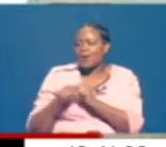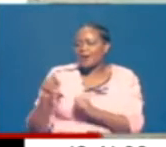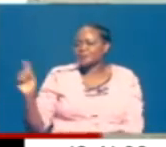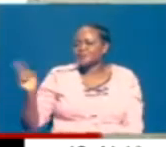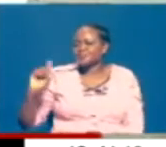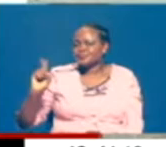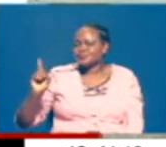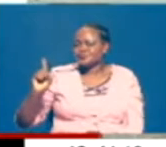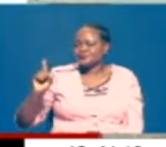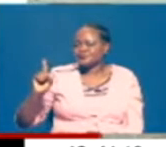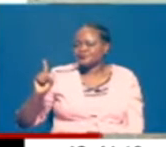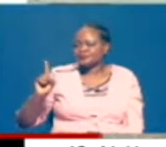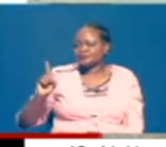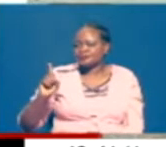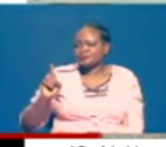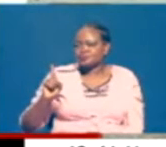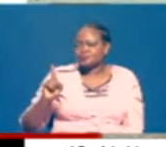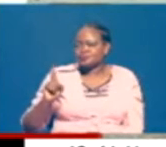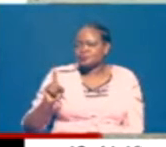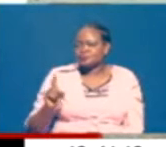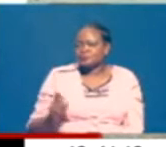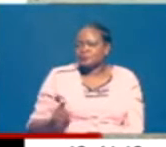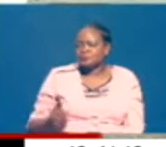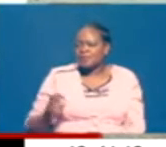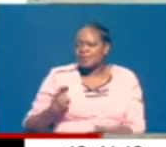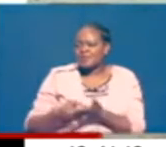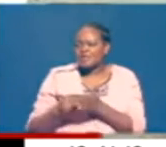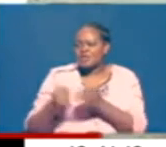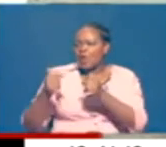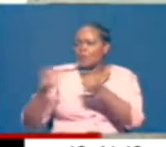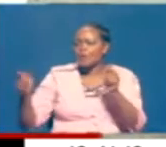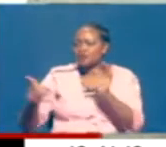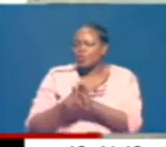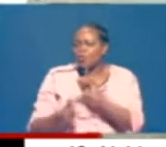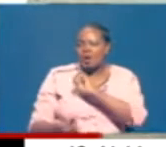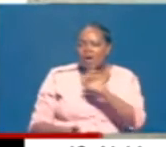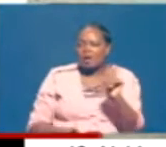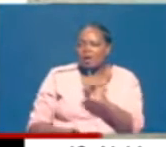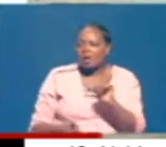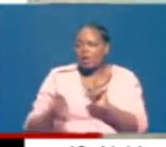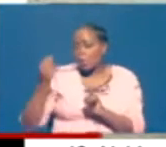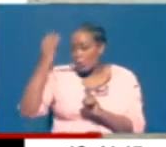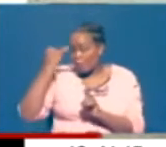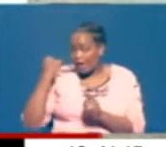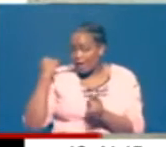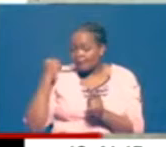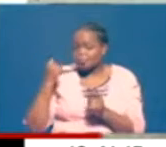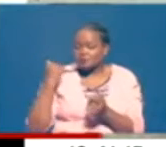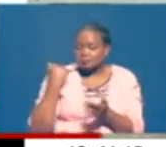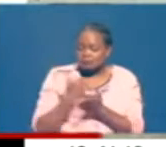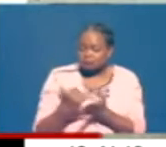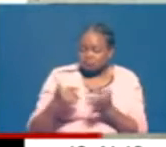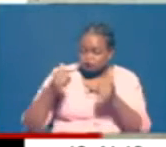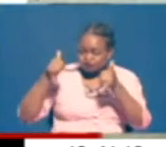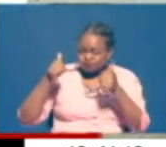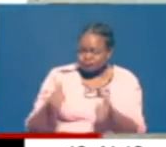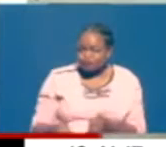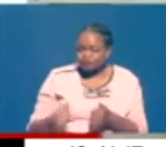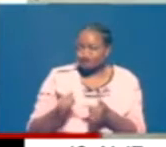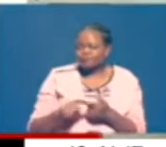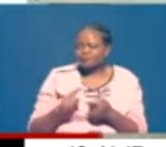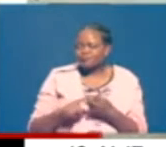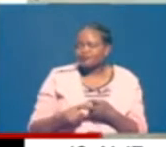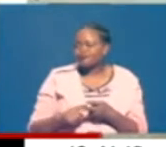kitu muhimu. Haikutungwa kinyume na sheria, kwa sababu kulikuwa na zile gazette notice, kukiwa na